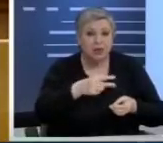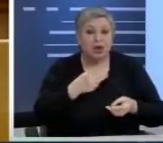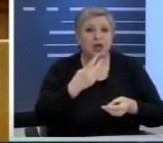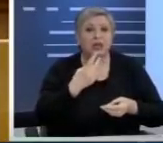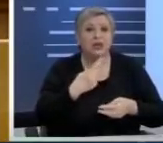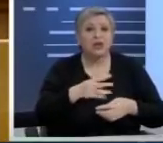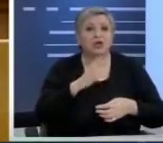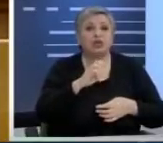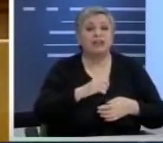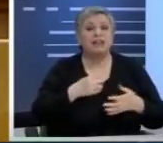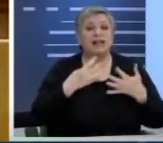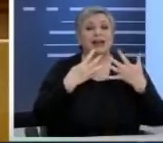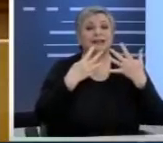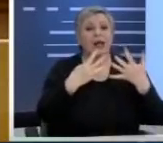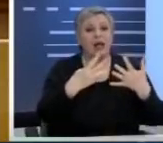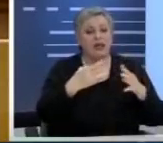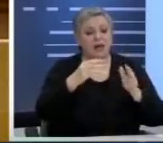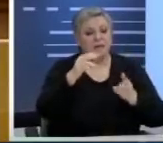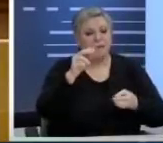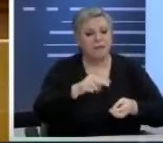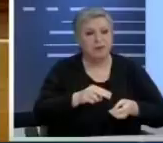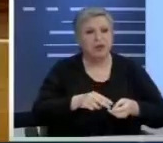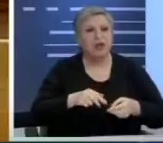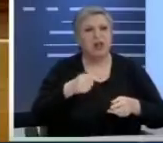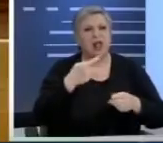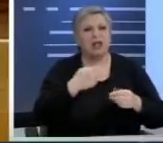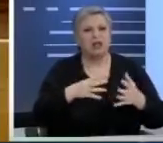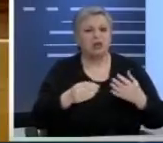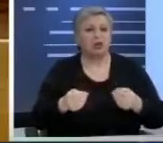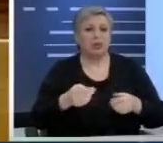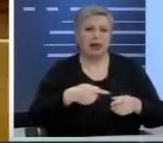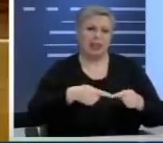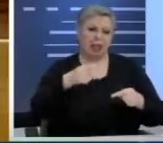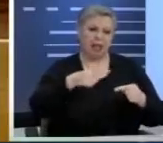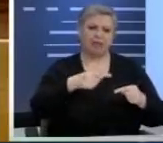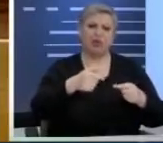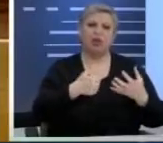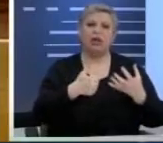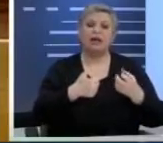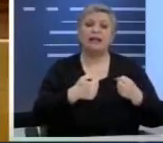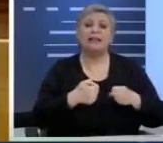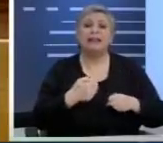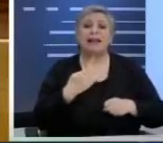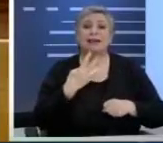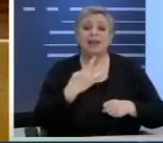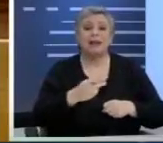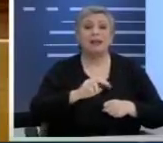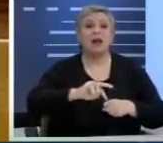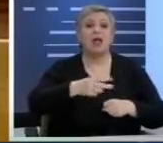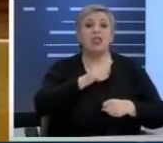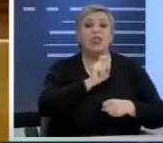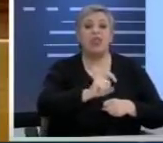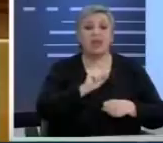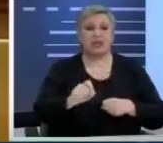δις στα 185 δις, αυτό είναι 64 δις. Αυτή είναι πραγματική αριθμή. 64 δις δεν μπορεί να